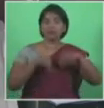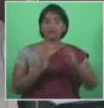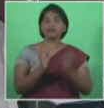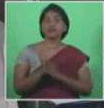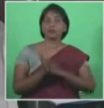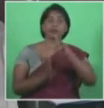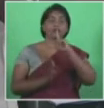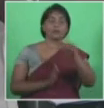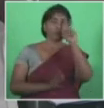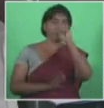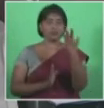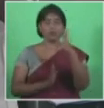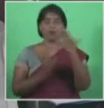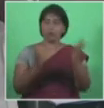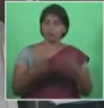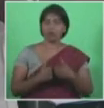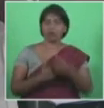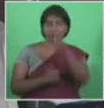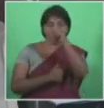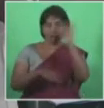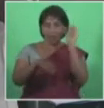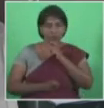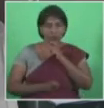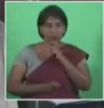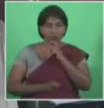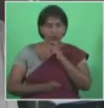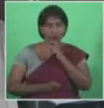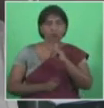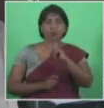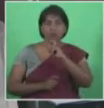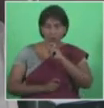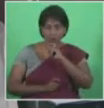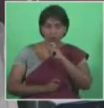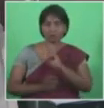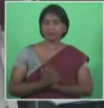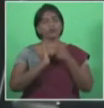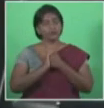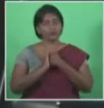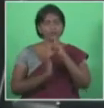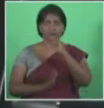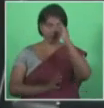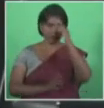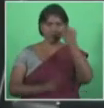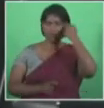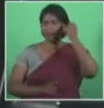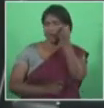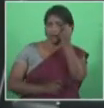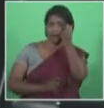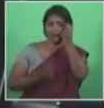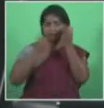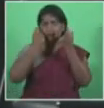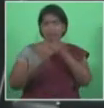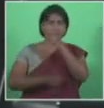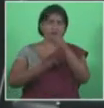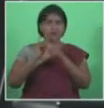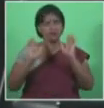කියන්න පුළුවන් අපිට මාස 4-5ක් ඕන කියලා. ඕන් ලොරා කරන්නේ දැන් මෙතුමා කිව්වා. උසාවියේ තීන්දුව අපිට. ගරු කතානායකතුමනි, එක එක්කෙනා උපකල්පන ගෙනල් එක එක